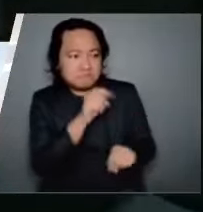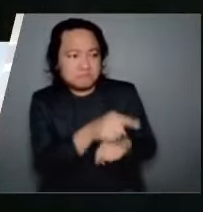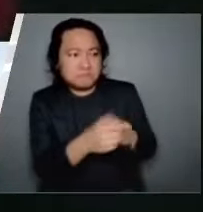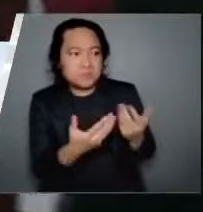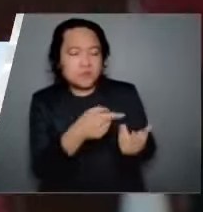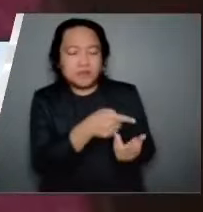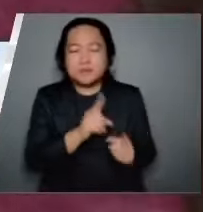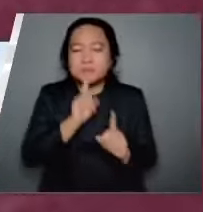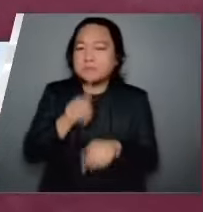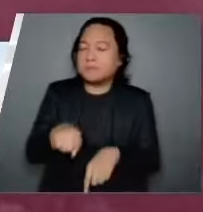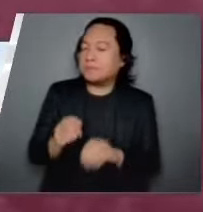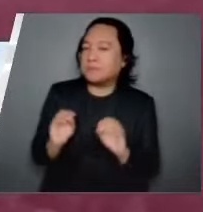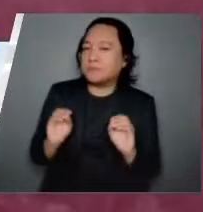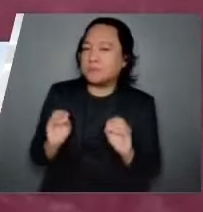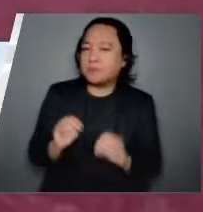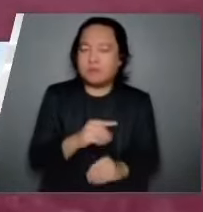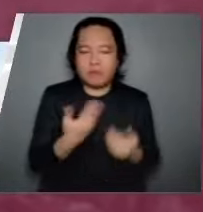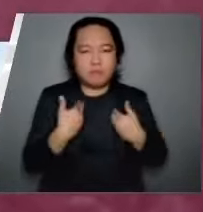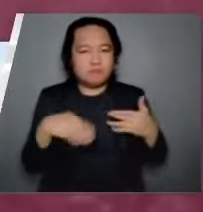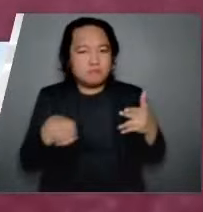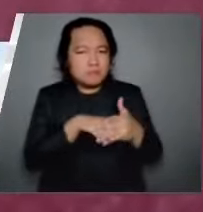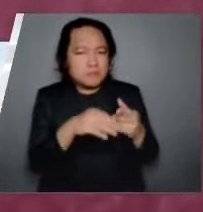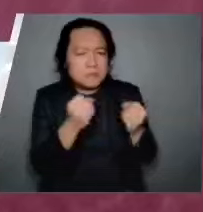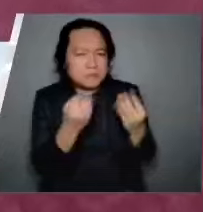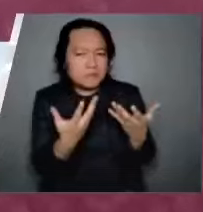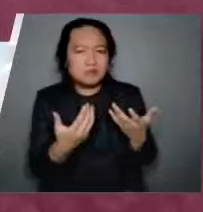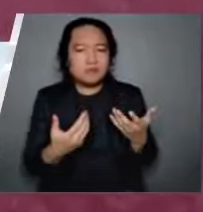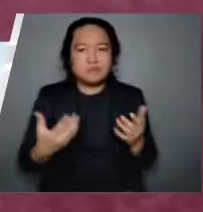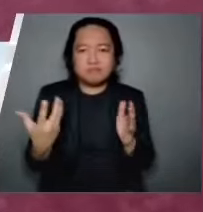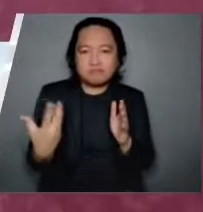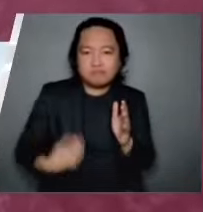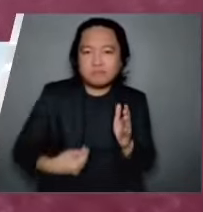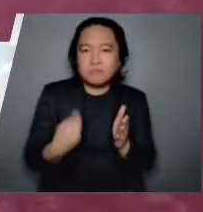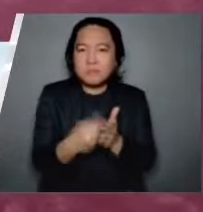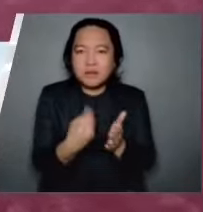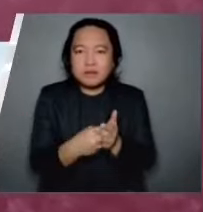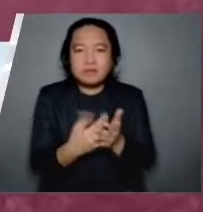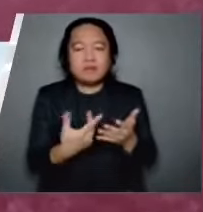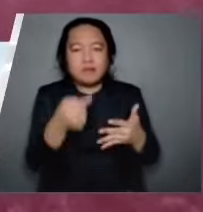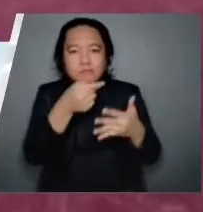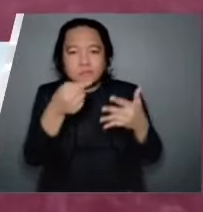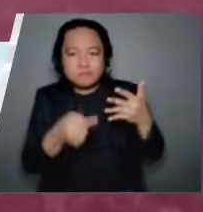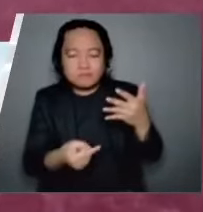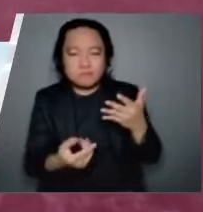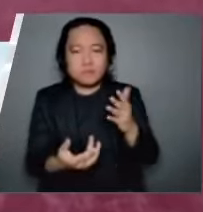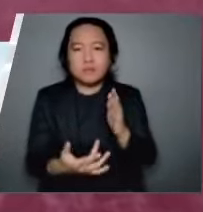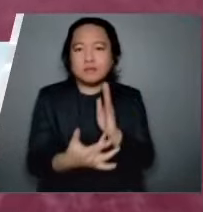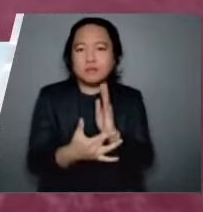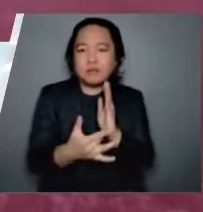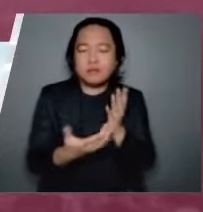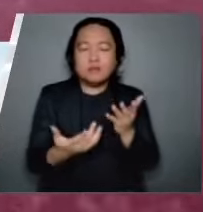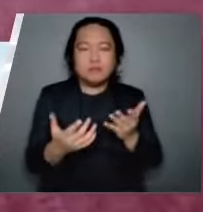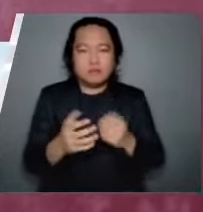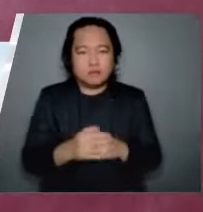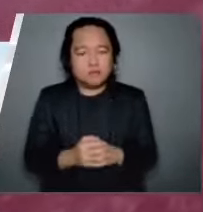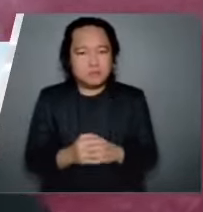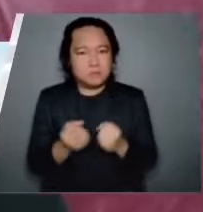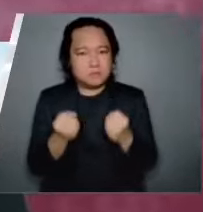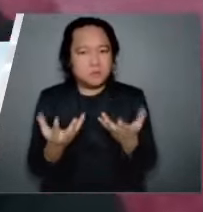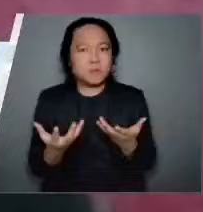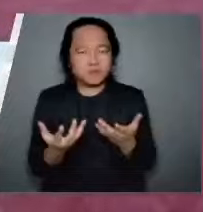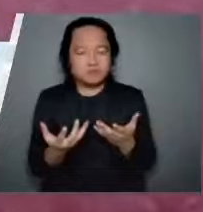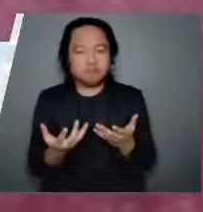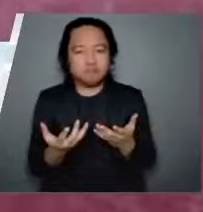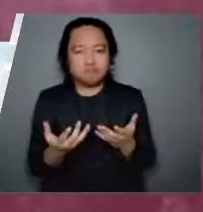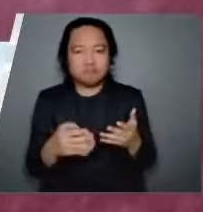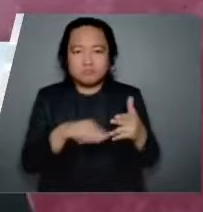money laundering, computer-related forgery at paglabag sa device access o Republic Act 8484. Sa mga